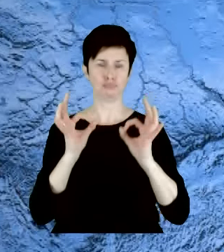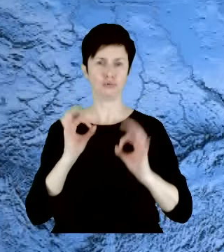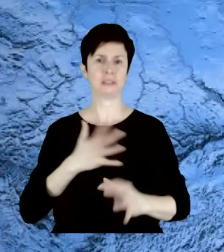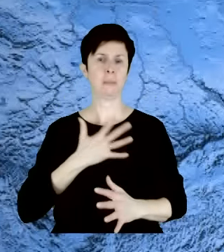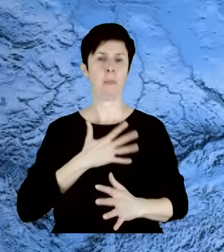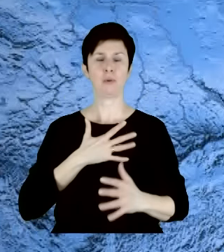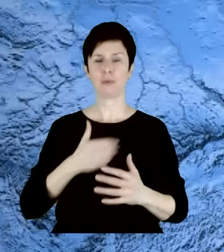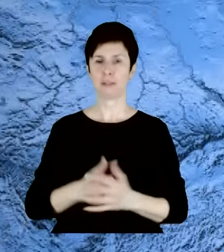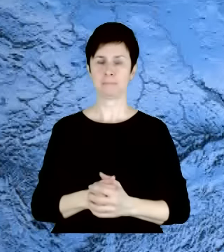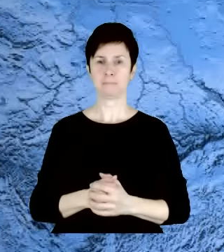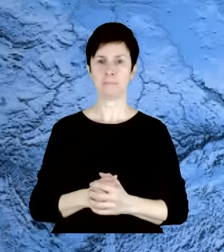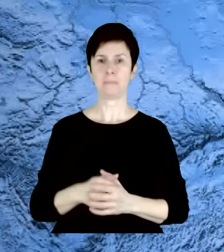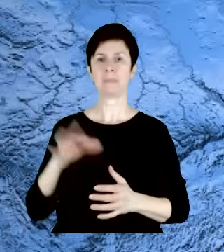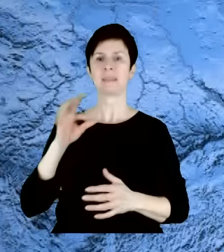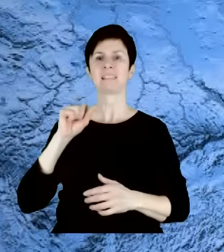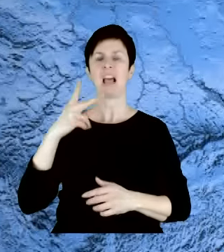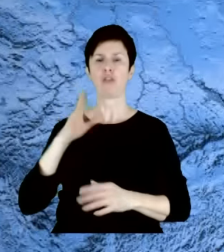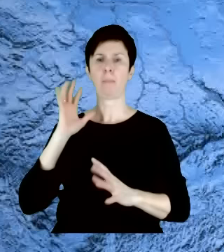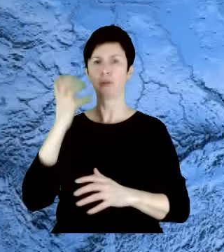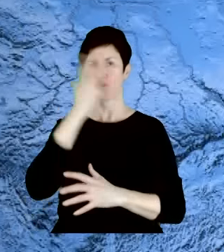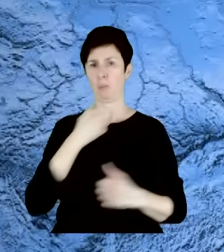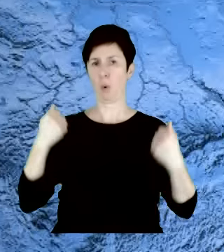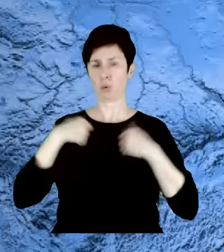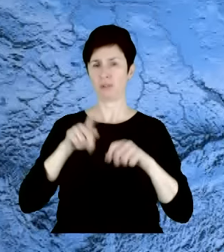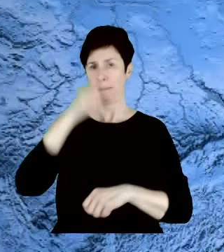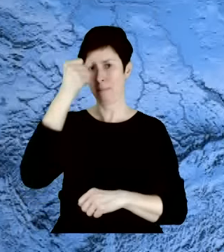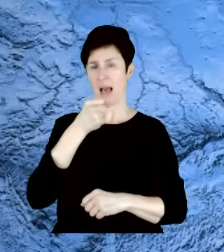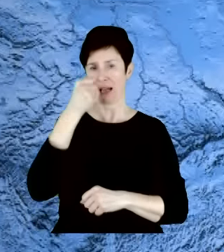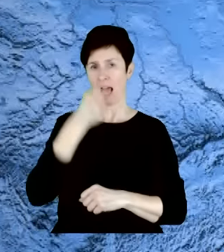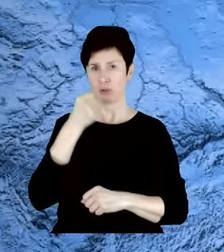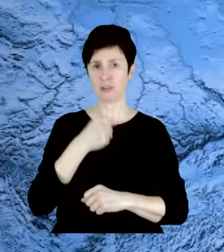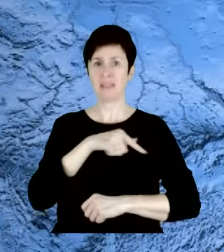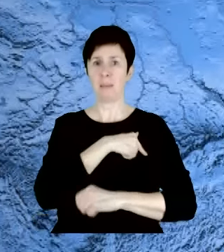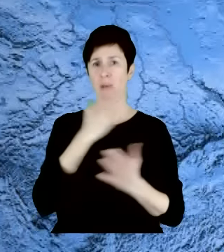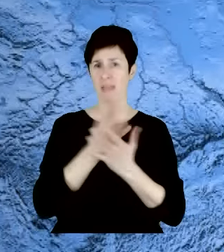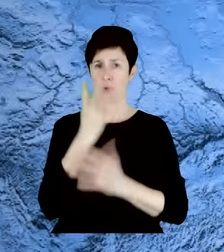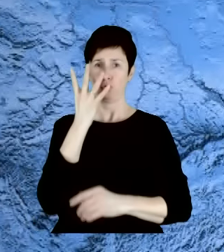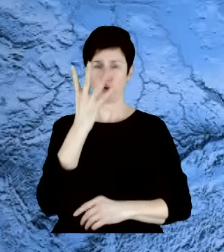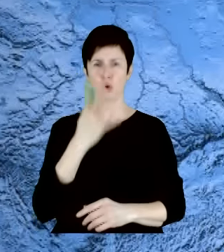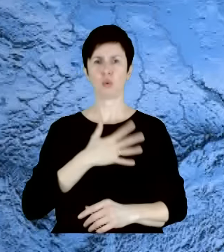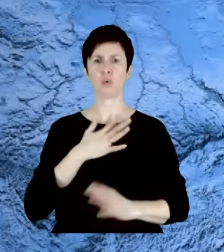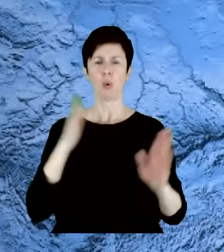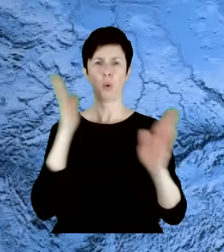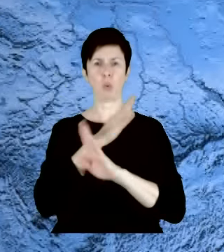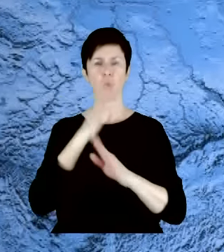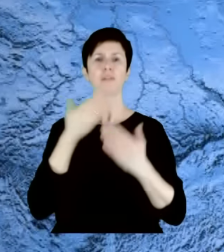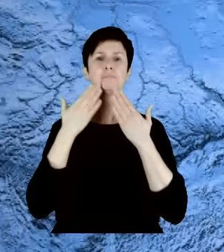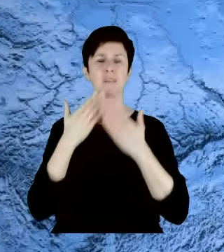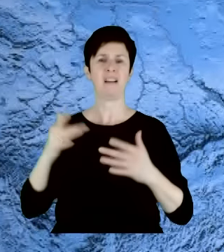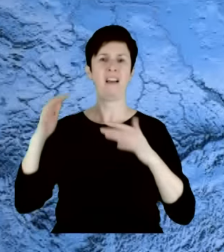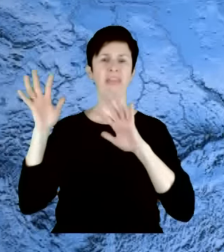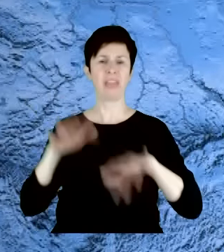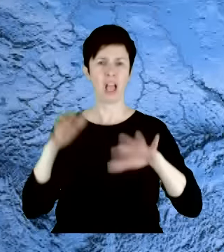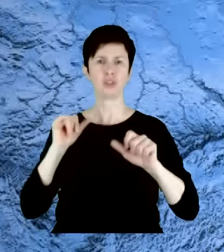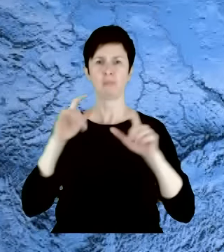samopoczucie. Za to w Sanoku przydadzą się ciepłe kurtki i parasole. Na termometrach zaledwie 4 stopnie. Uczucie chłodu spotęguje deszcz, duże zachmurzenie